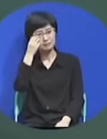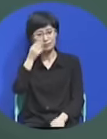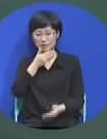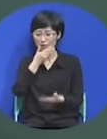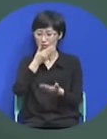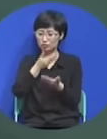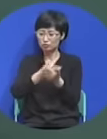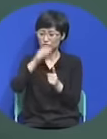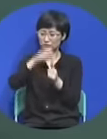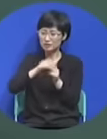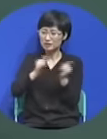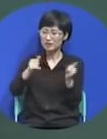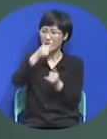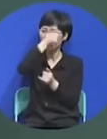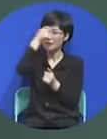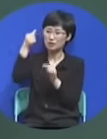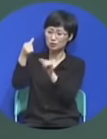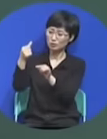말하기 힘들잖아요.